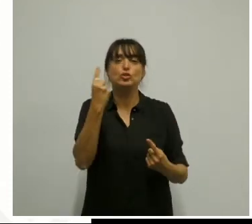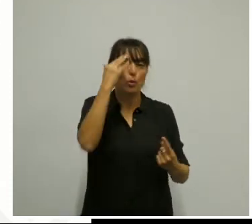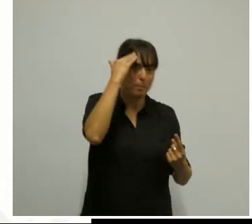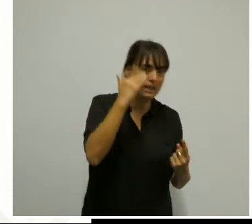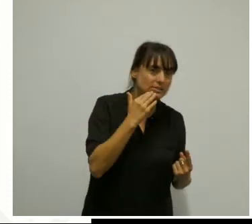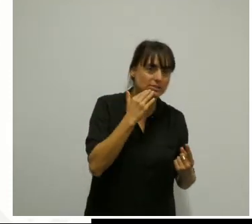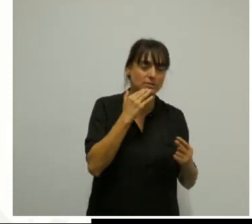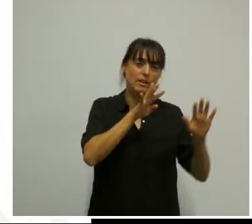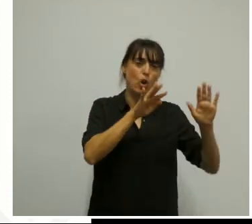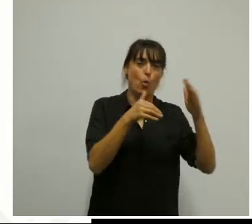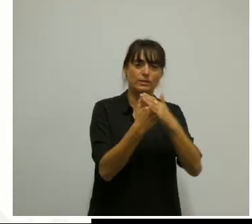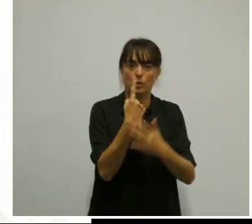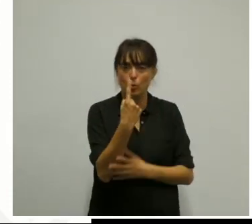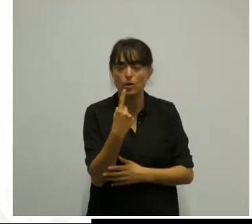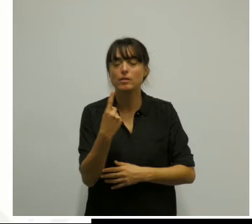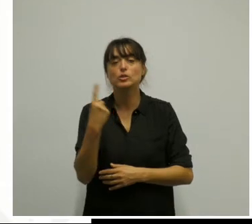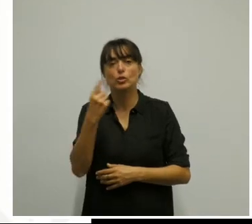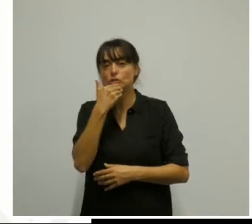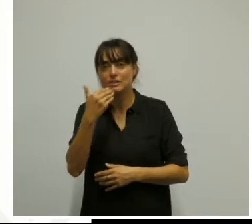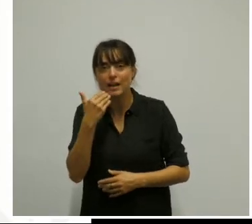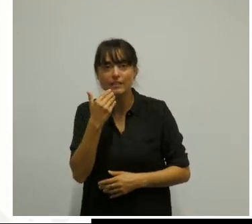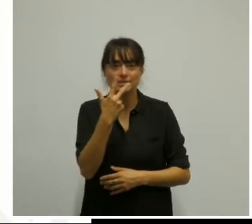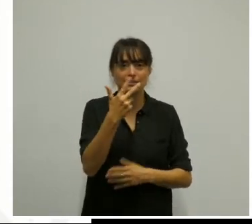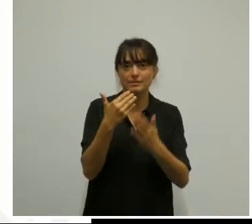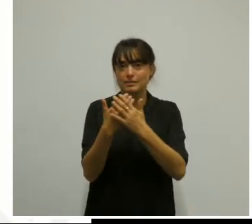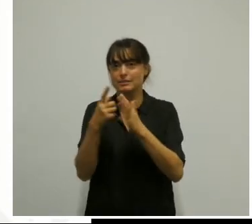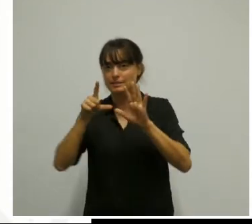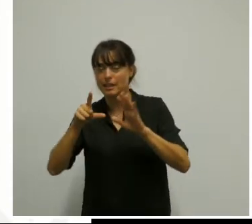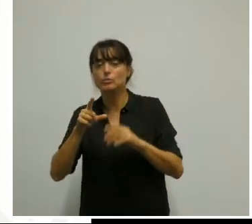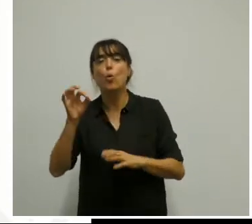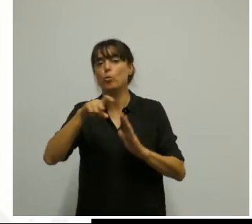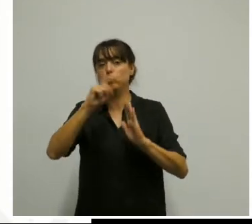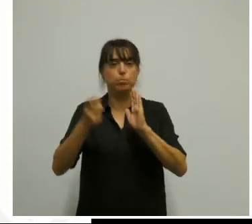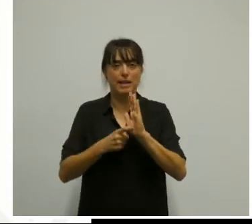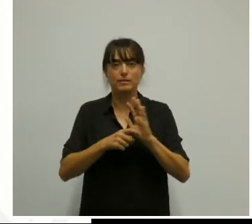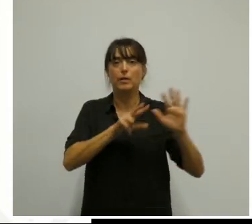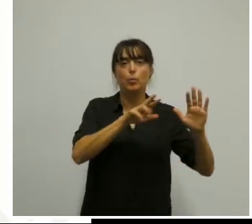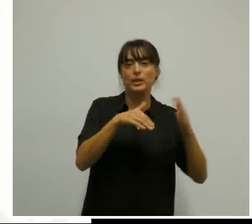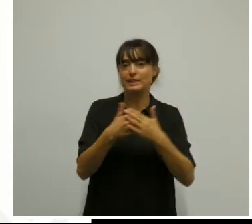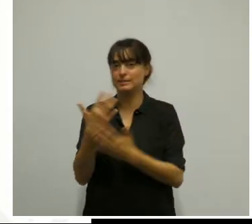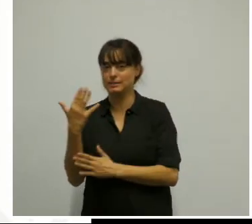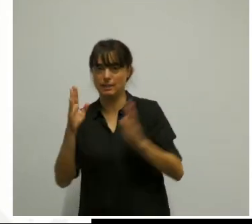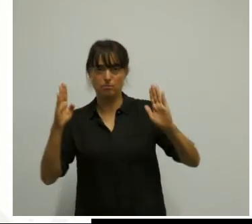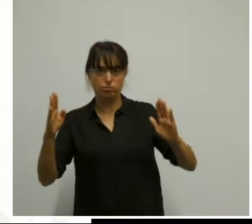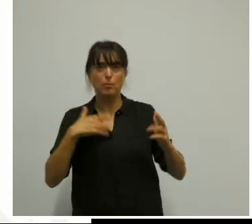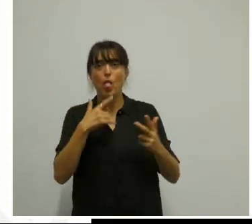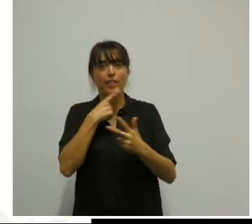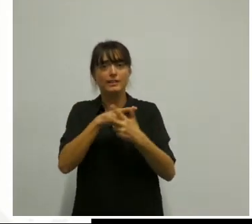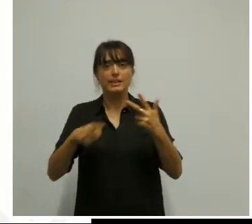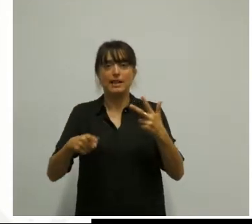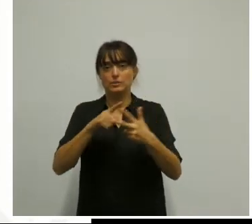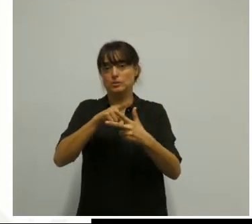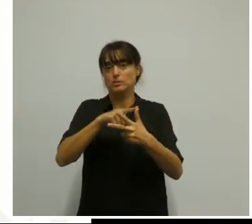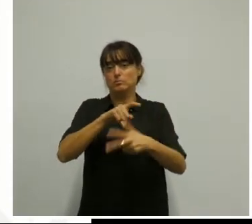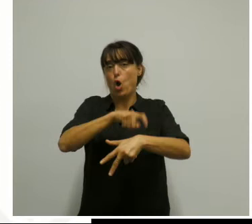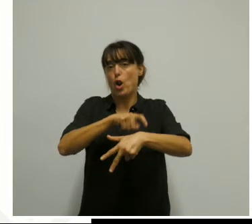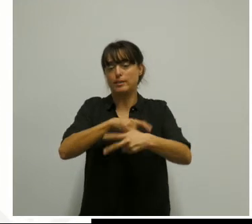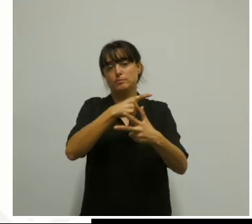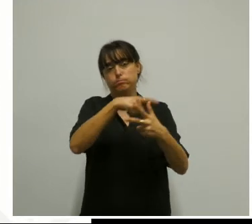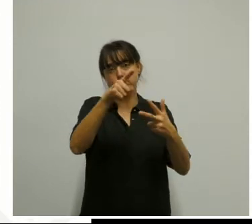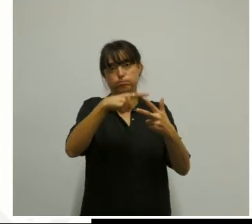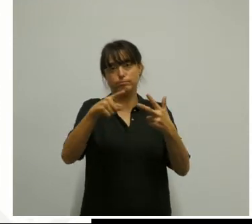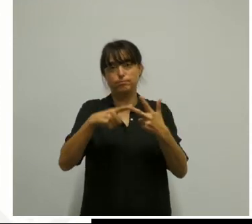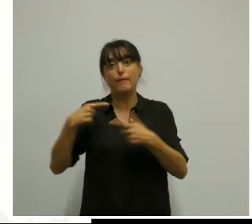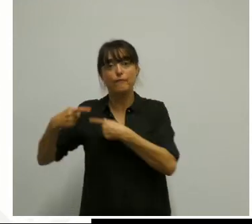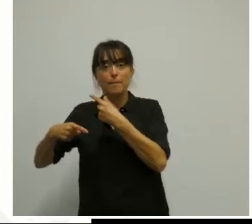9 a 13, només de tardes, de 15 a 19, o en horari complet de 8 a 17. Llavors tenen aquesta capacitat d'elecció